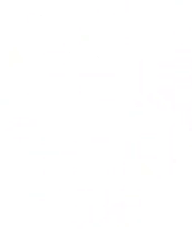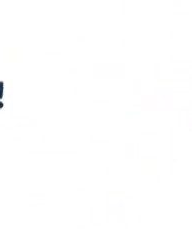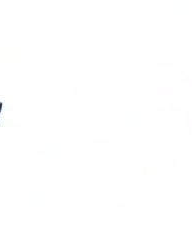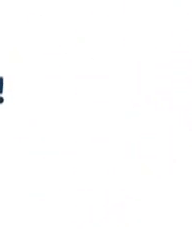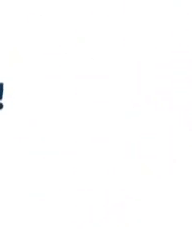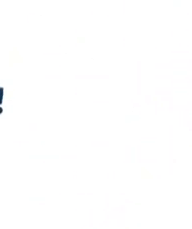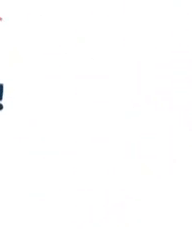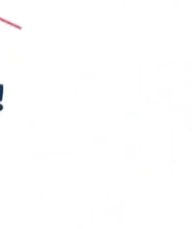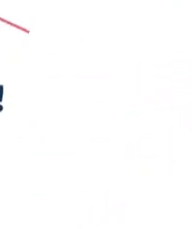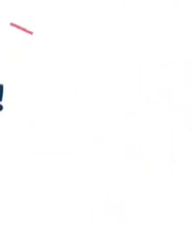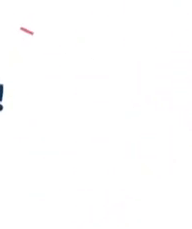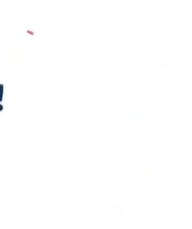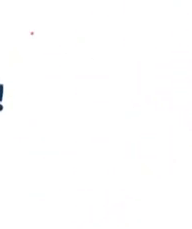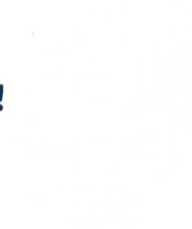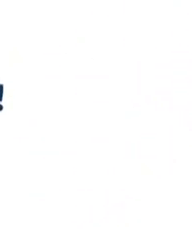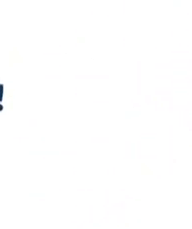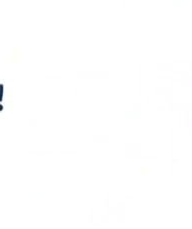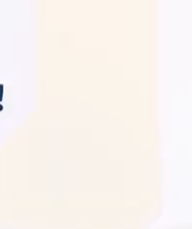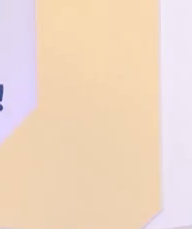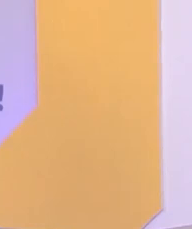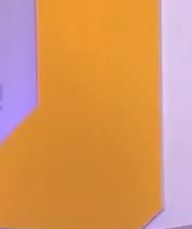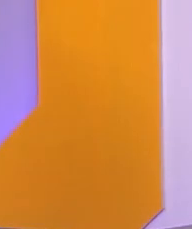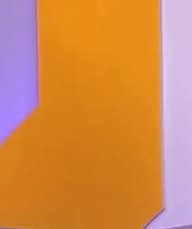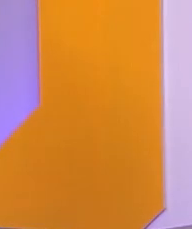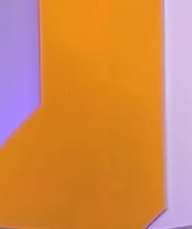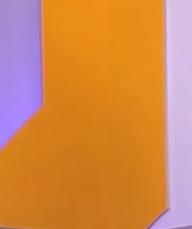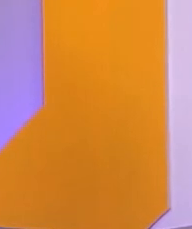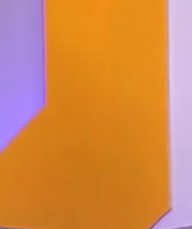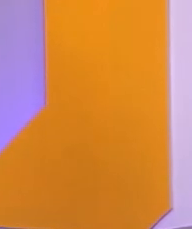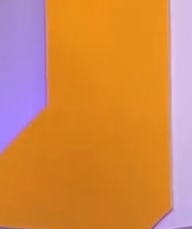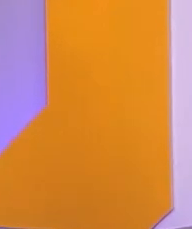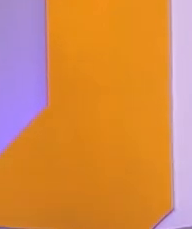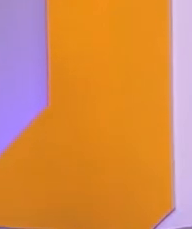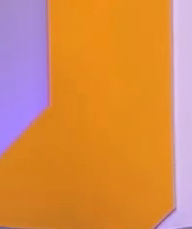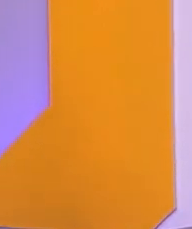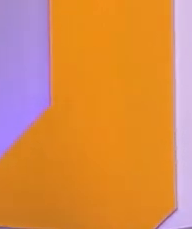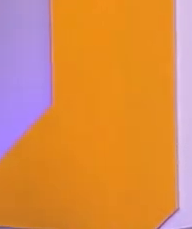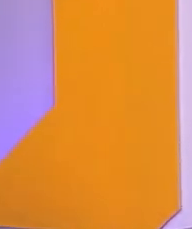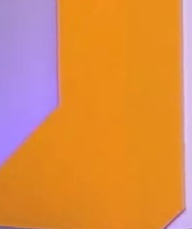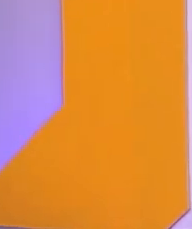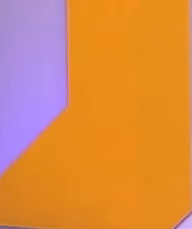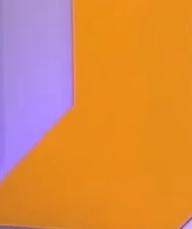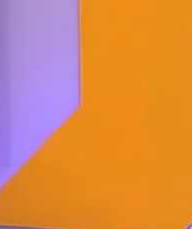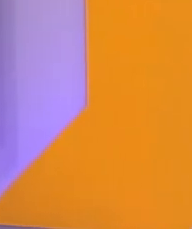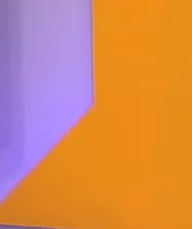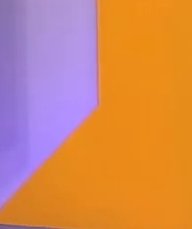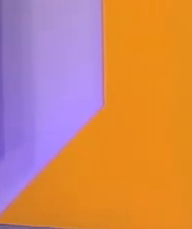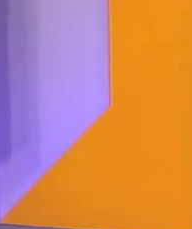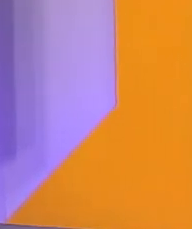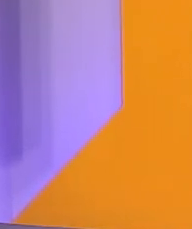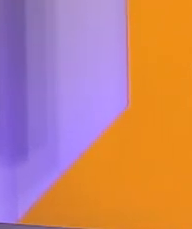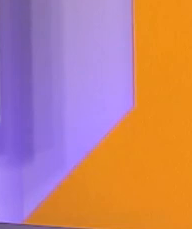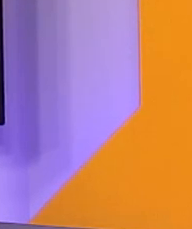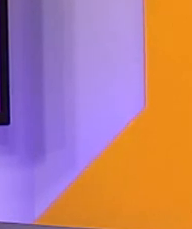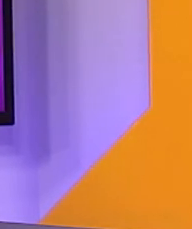Sidik TV GPM Oke murid-murid double sedia untuk meneruskan pembelajaran